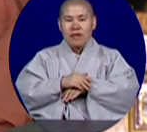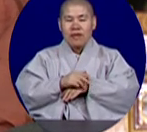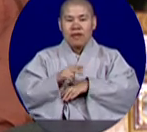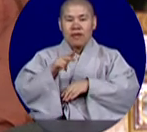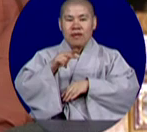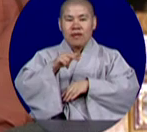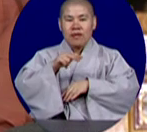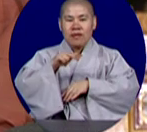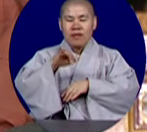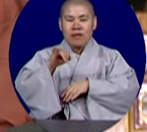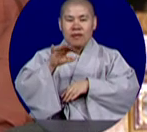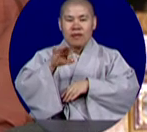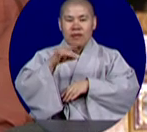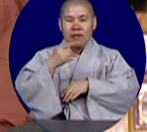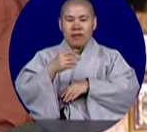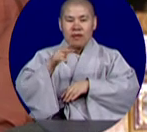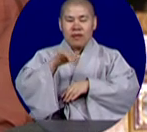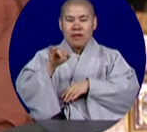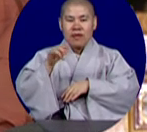지의지지하고